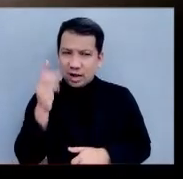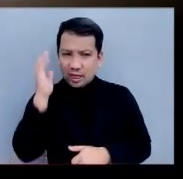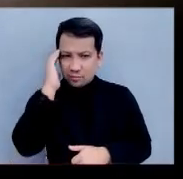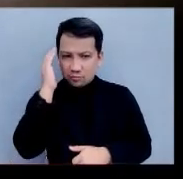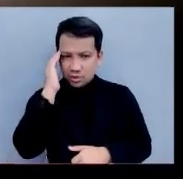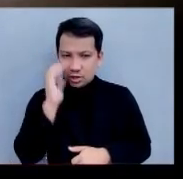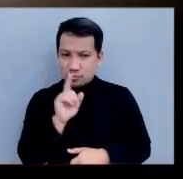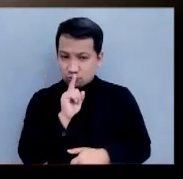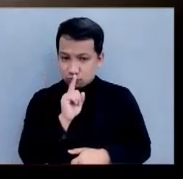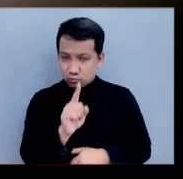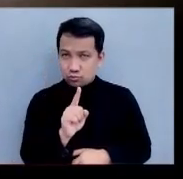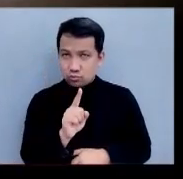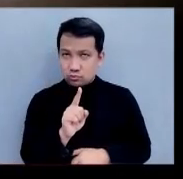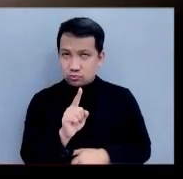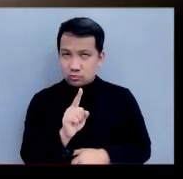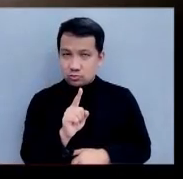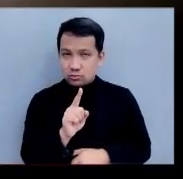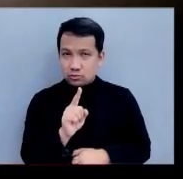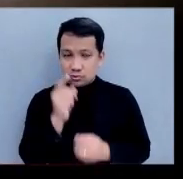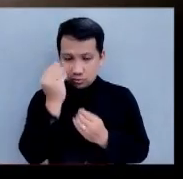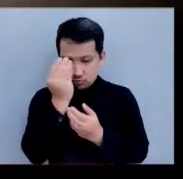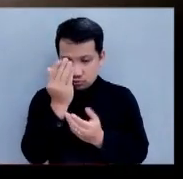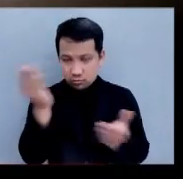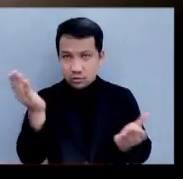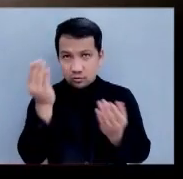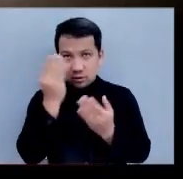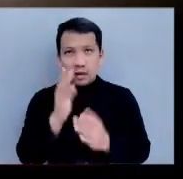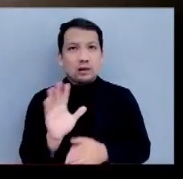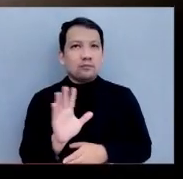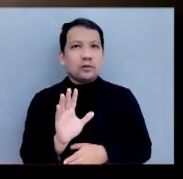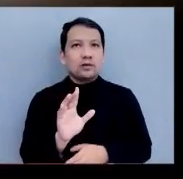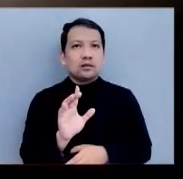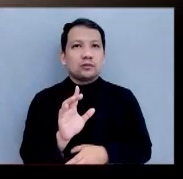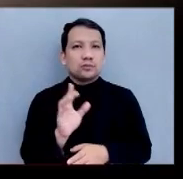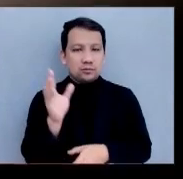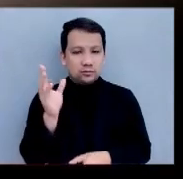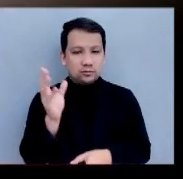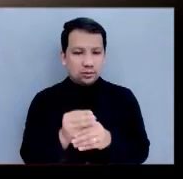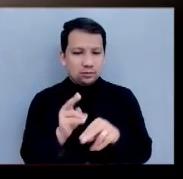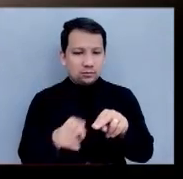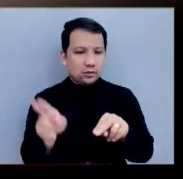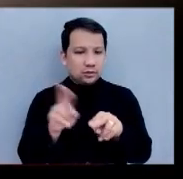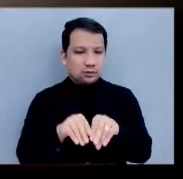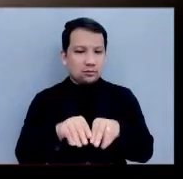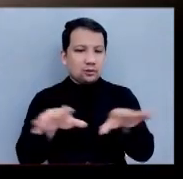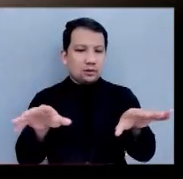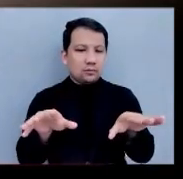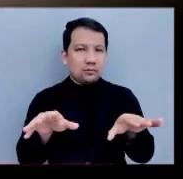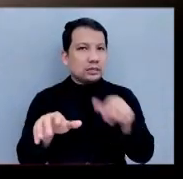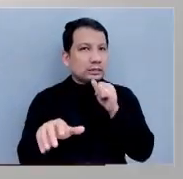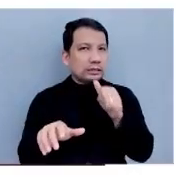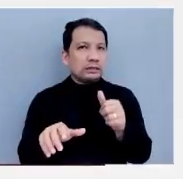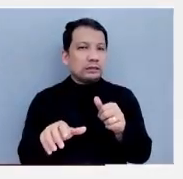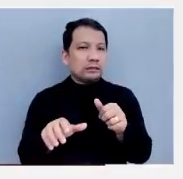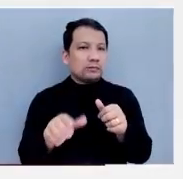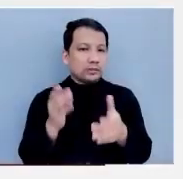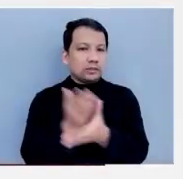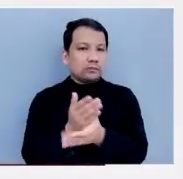sa mapagkakatiwalaang source ang impormasyon nang hindi po tayo makadagdag sa pagpapakalat ng fake news.